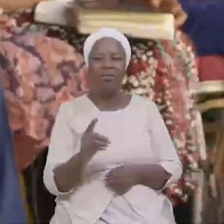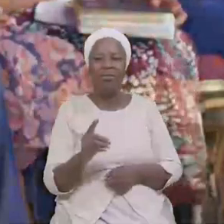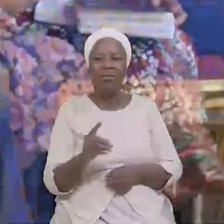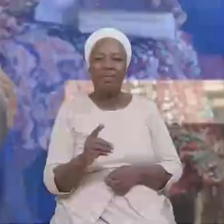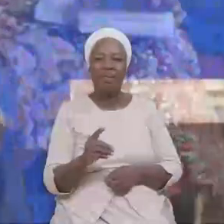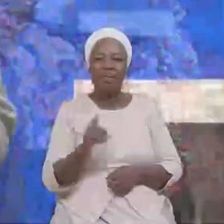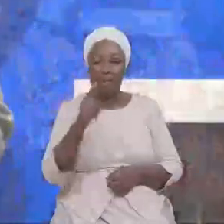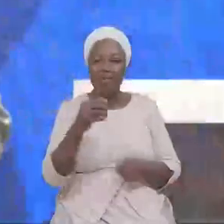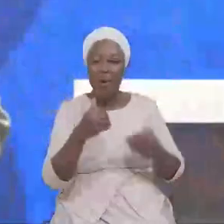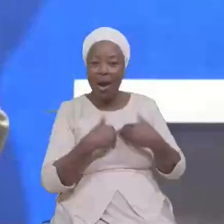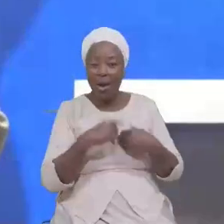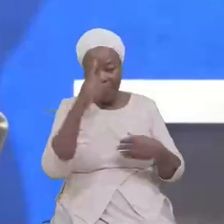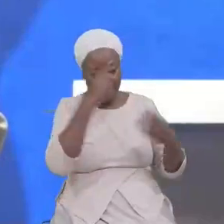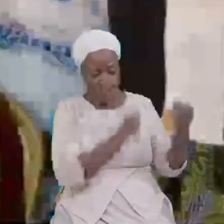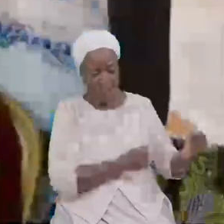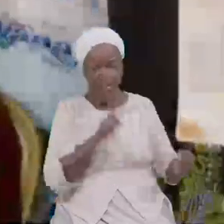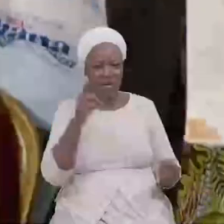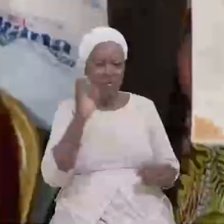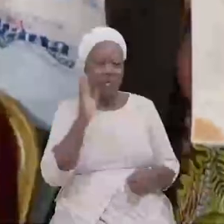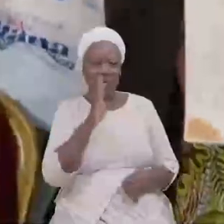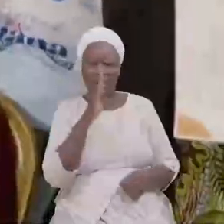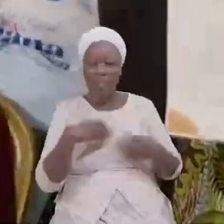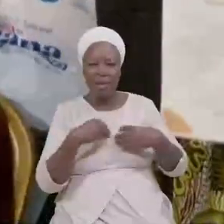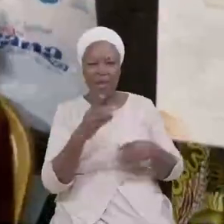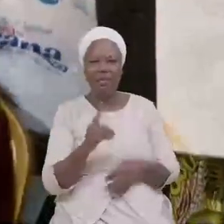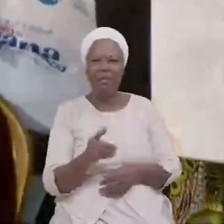Toi, tu as la foi que tu seras guéri.